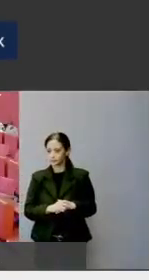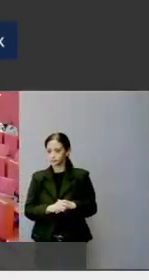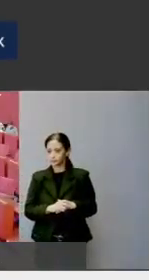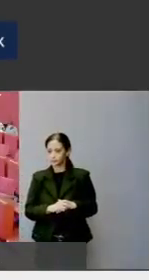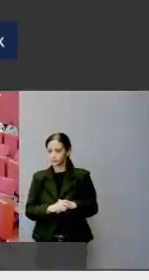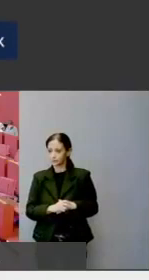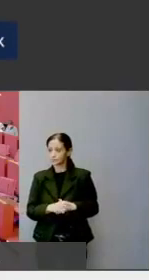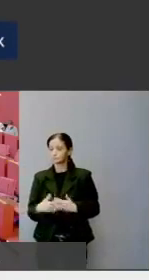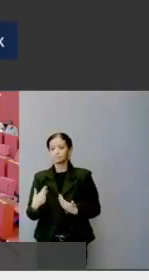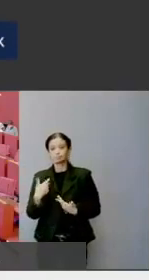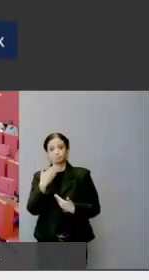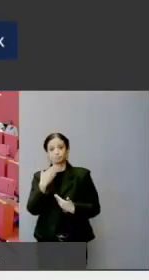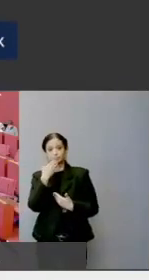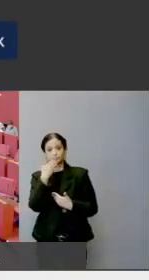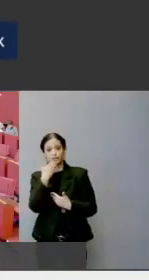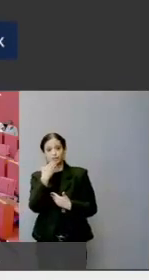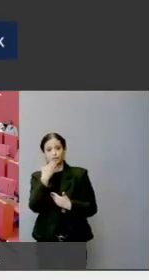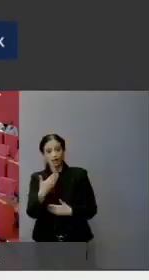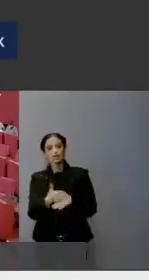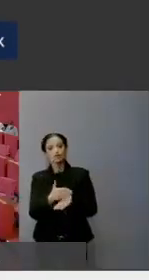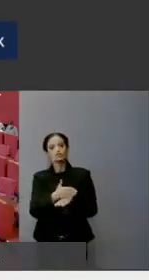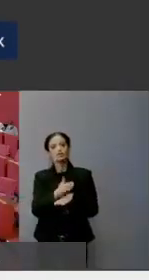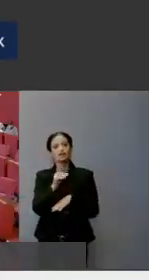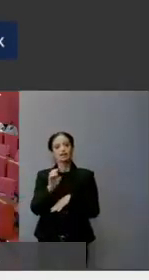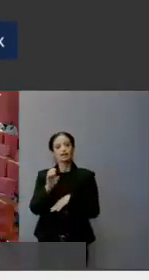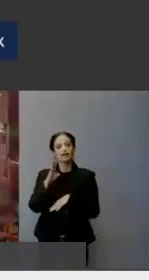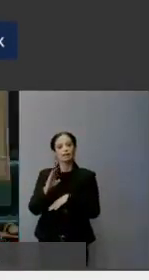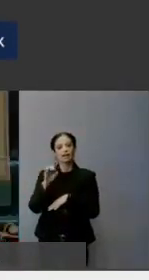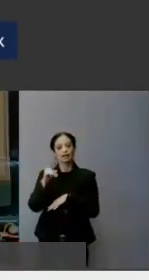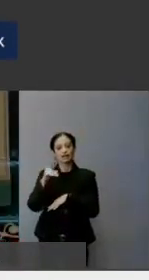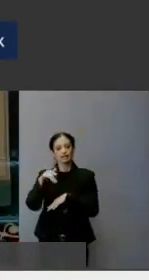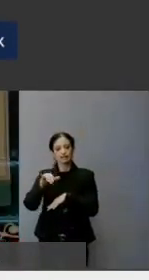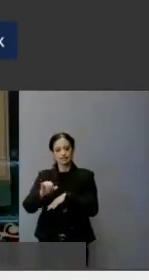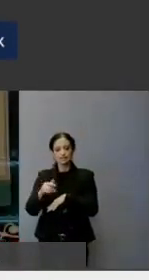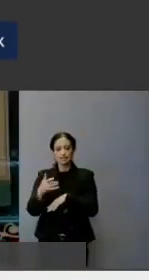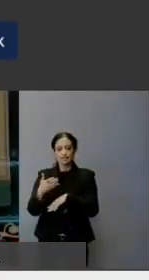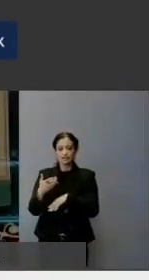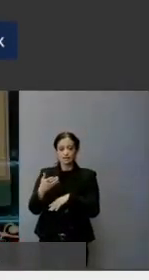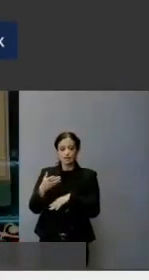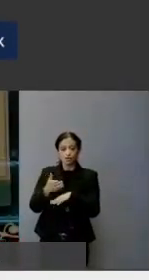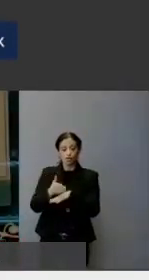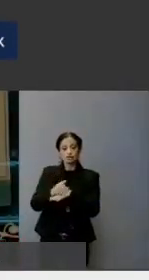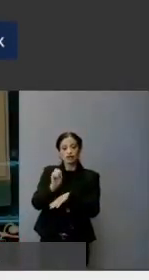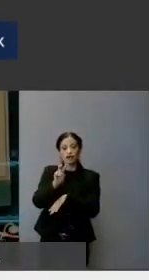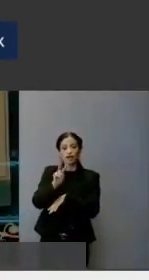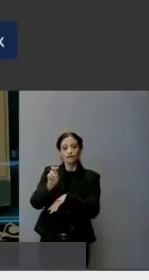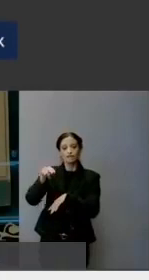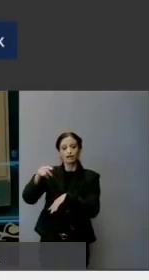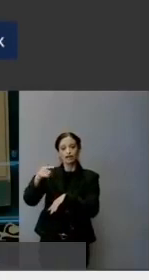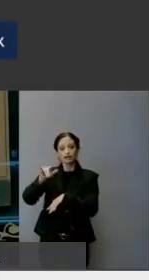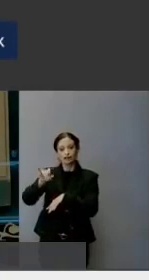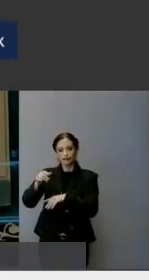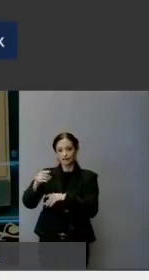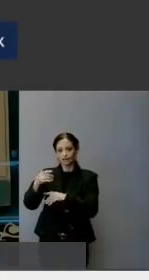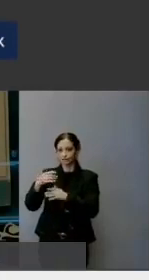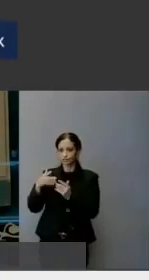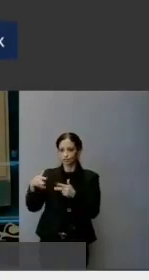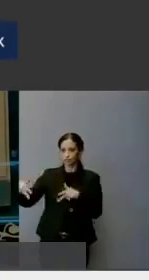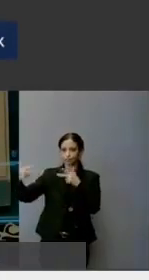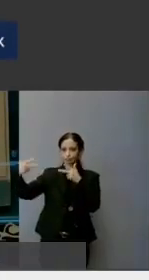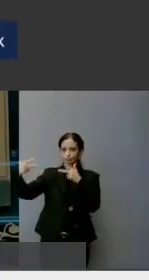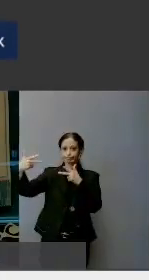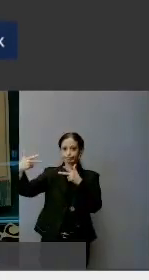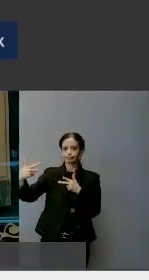grazie consigliere di che passiamo al consigliere avvenente che è collegata da remoto è come precedentemente la